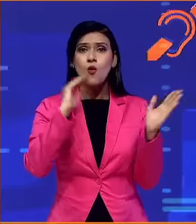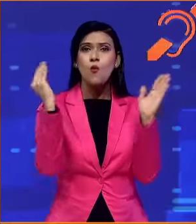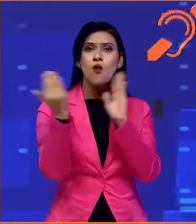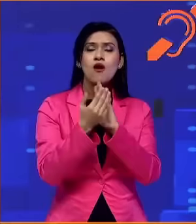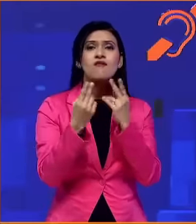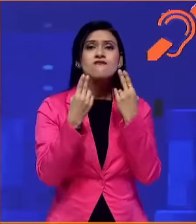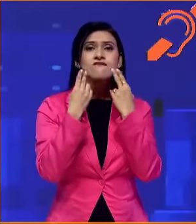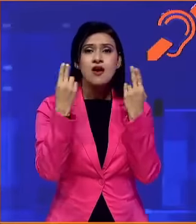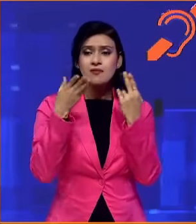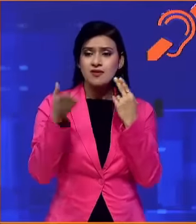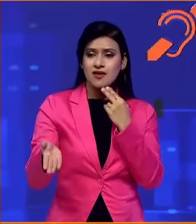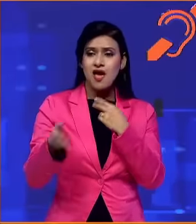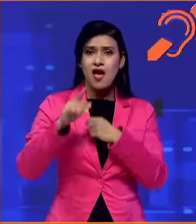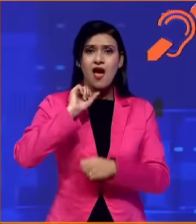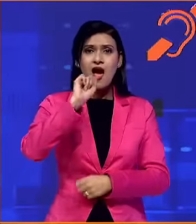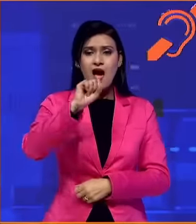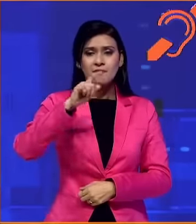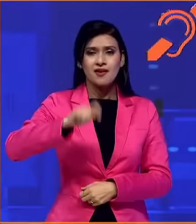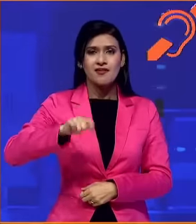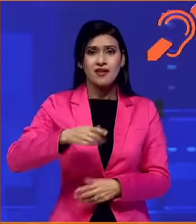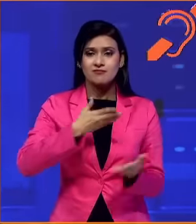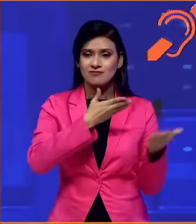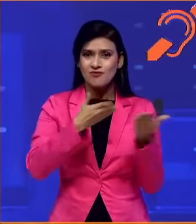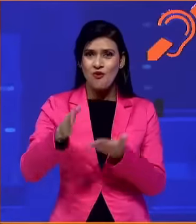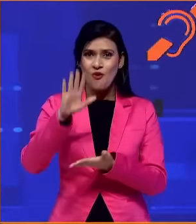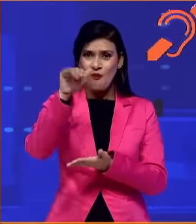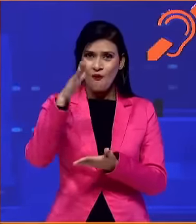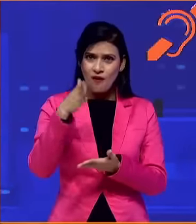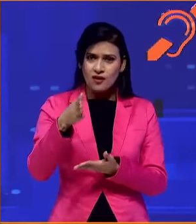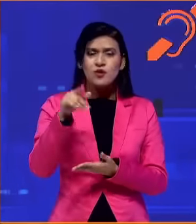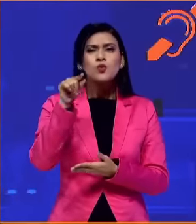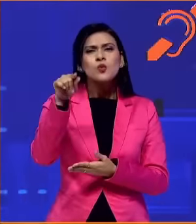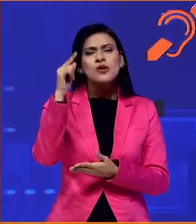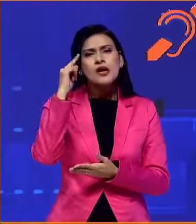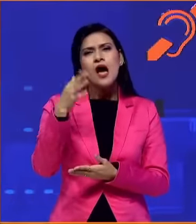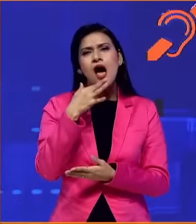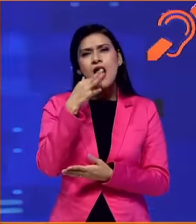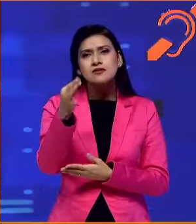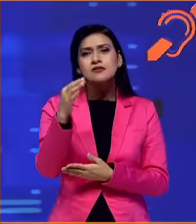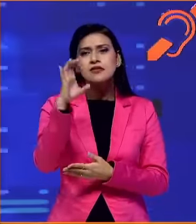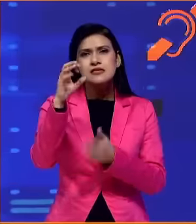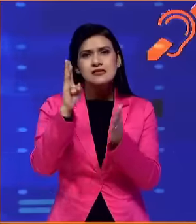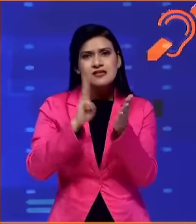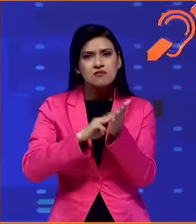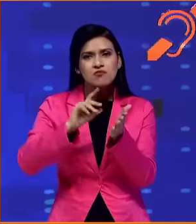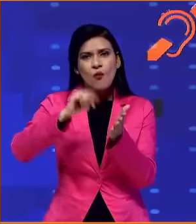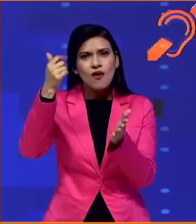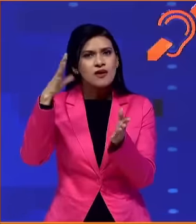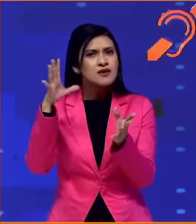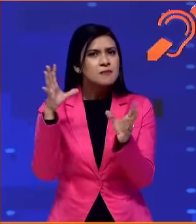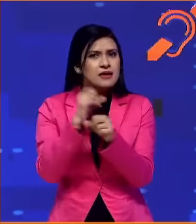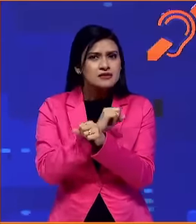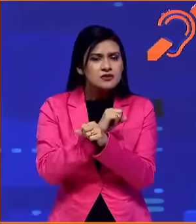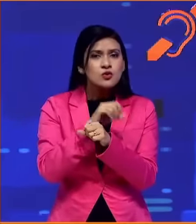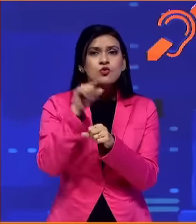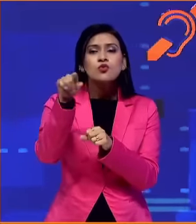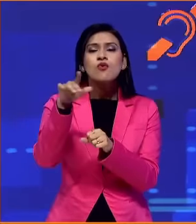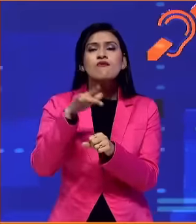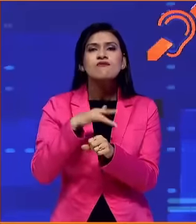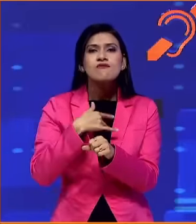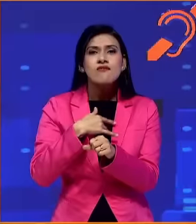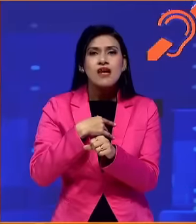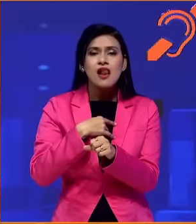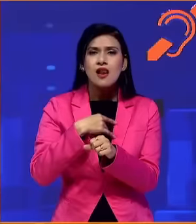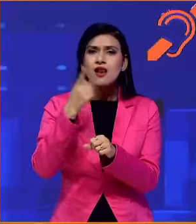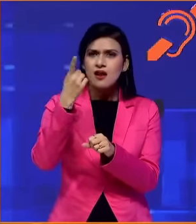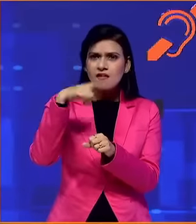प्रसिद्धशो' आपकीअदालत'मेंबैठेहैं।तो,हमेंबताइए, आपकोमुख्यमंत्रीनबनाएजानेपरक्यायहआपकेलिएउचितथायाअनुचित ?क्योंकिउससमयआपका चेहराहरजगह